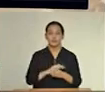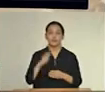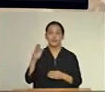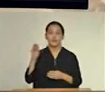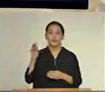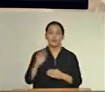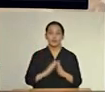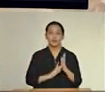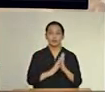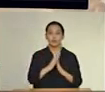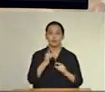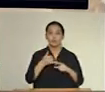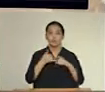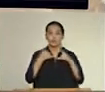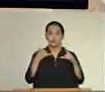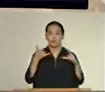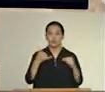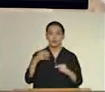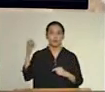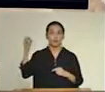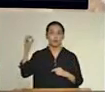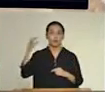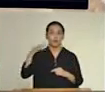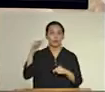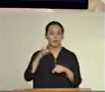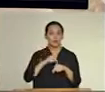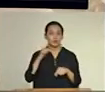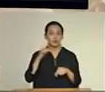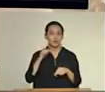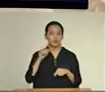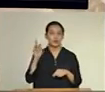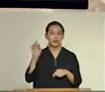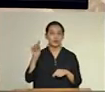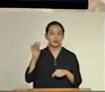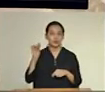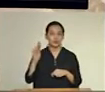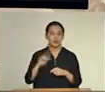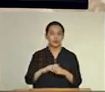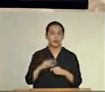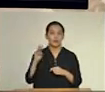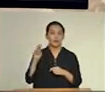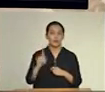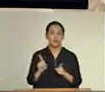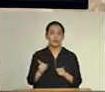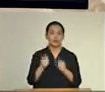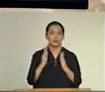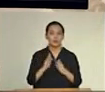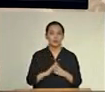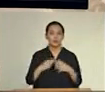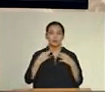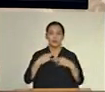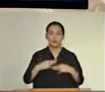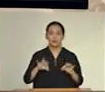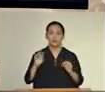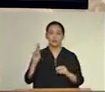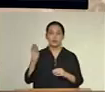Fotosintez o'simliklar bargida quyosh nuri ta'sirida organik moddalarning hosil bo'lishi va erkin